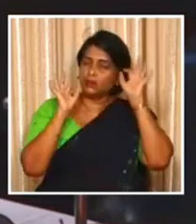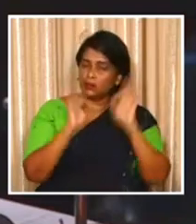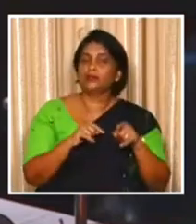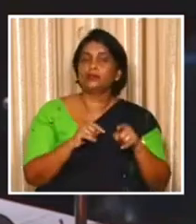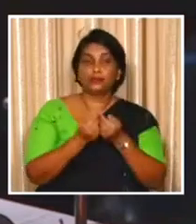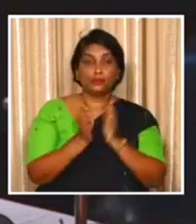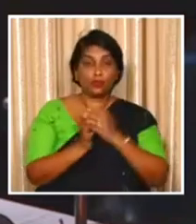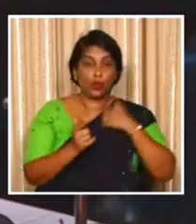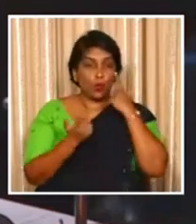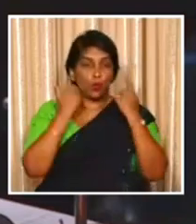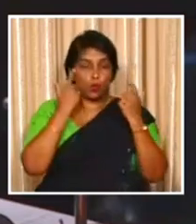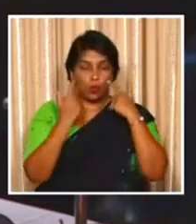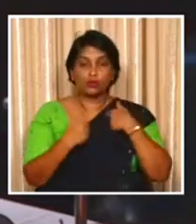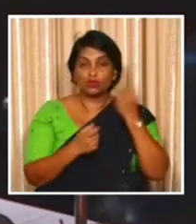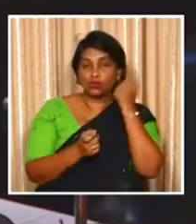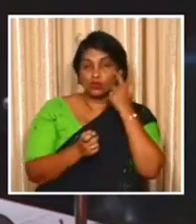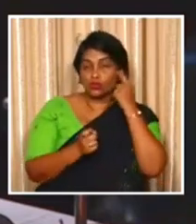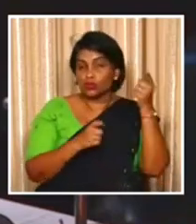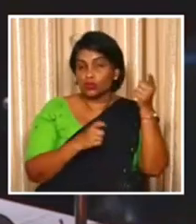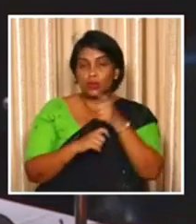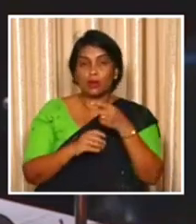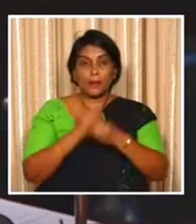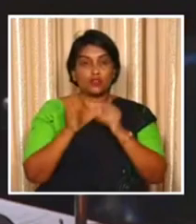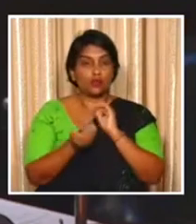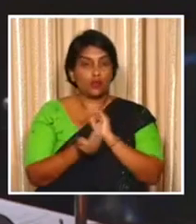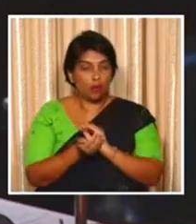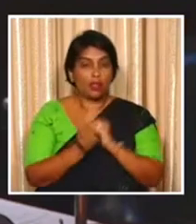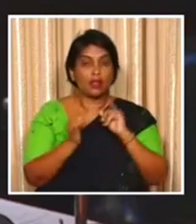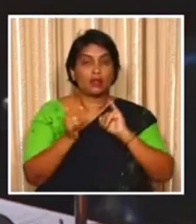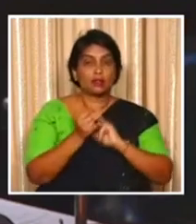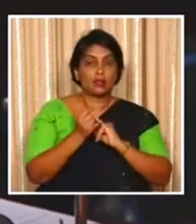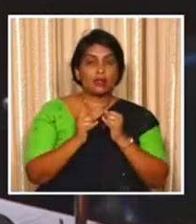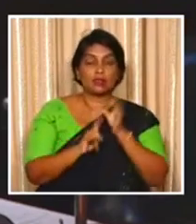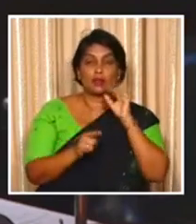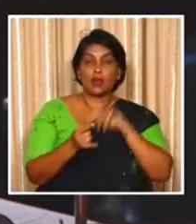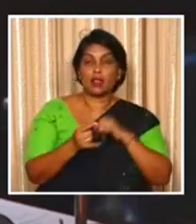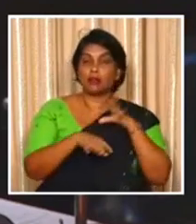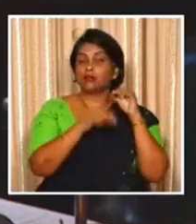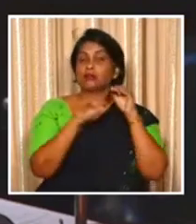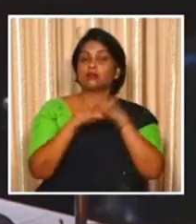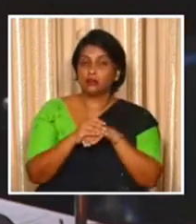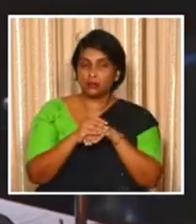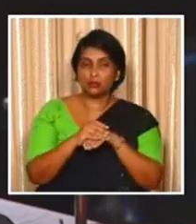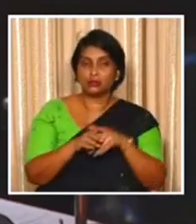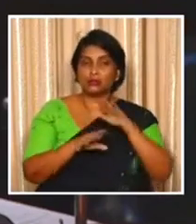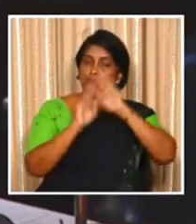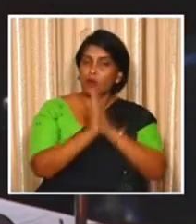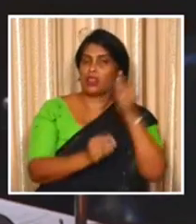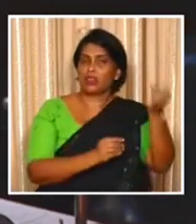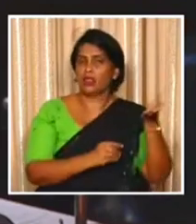තමන් හඳුන්වන අය, තමන් දන්න අය, තමන්ගේ කොම්පැනිකාරය, සාගල ජනාධිපතිලා ලේකම්කාරයාට අවසන් කරන්න කරුවන්. එයාට තමයි සමාරව